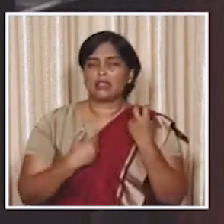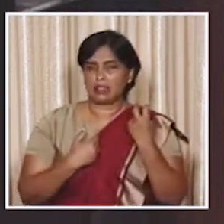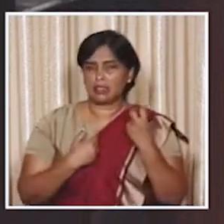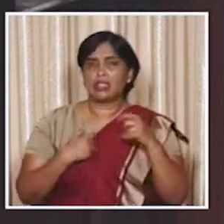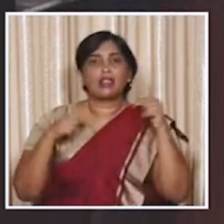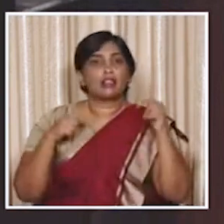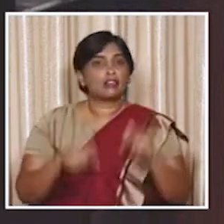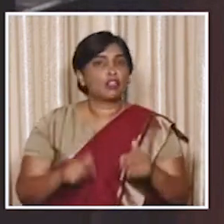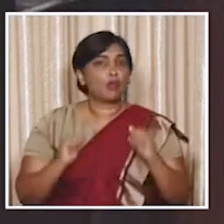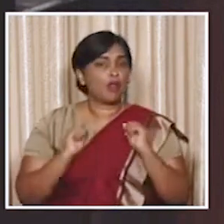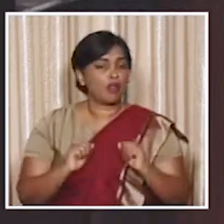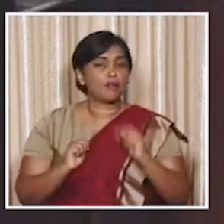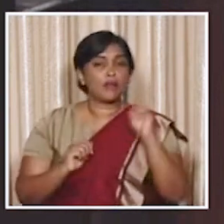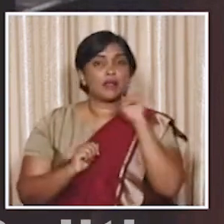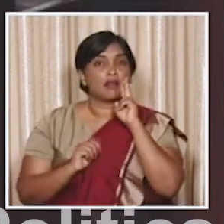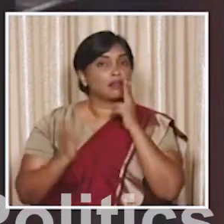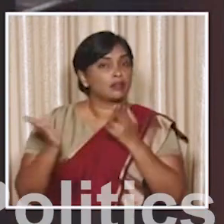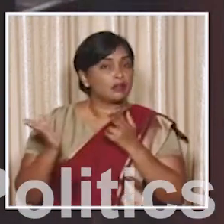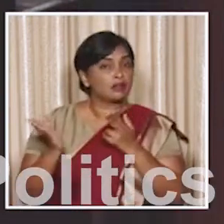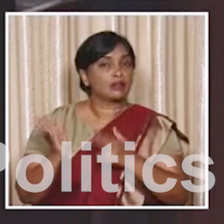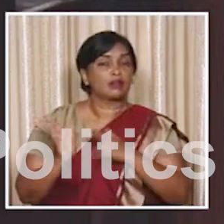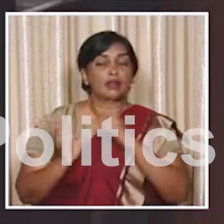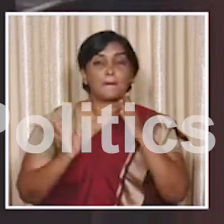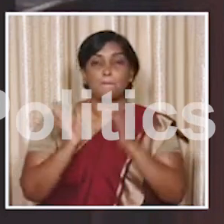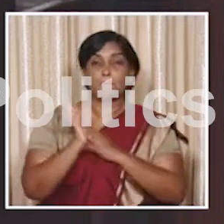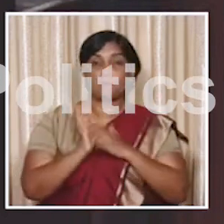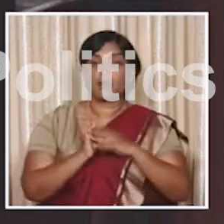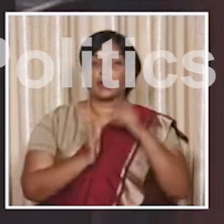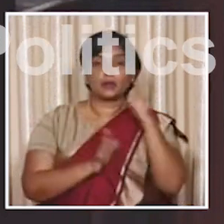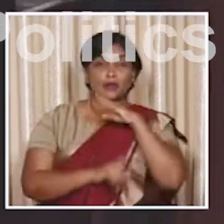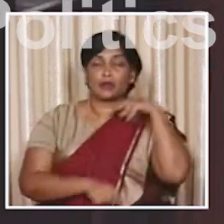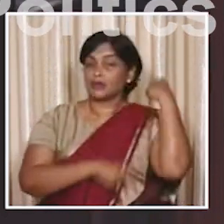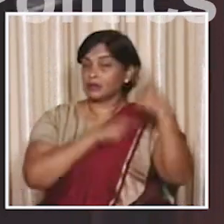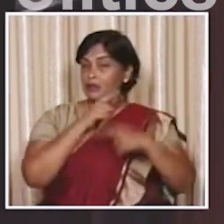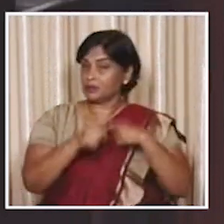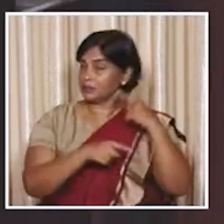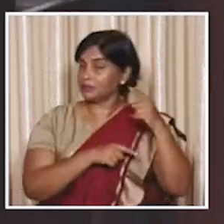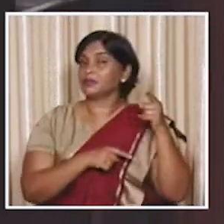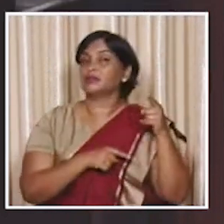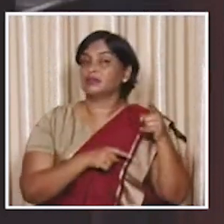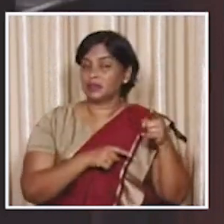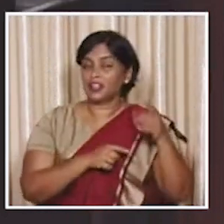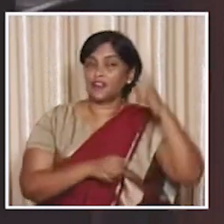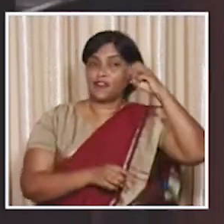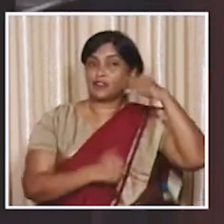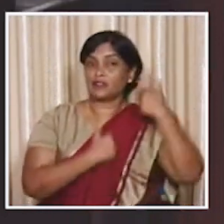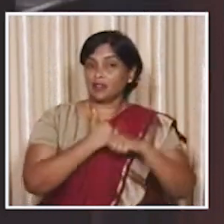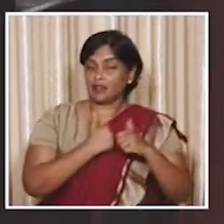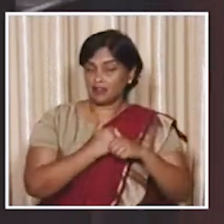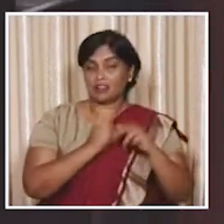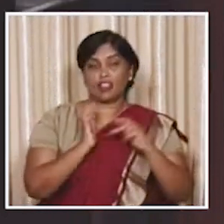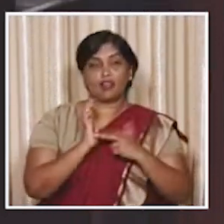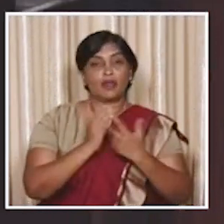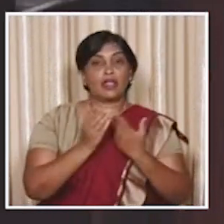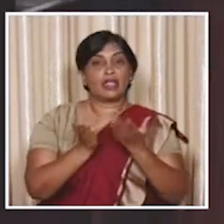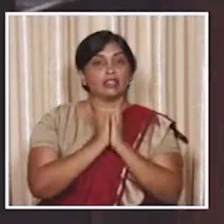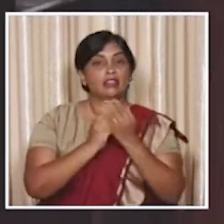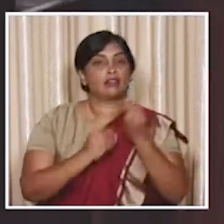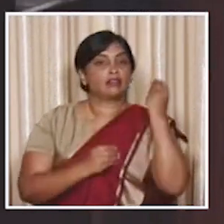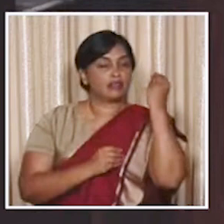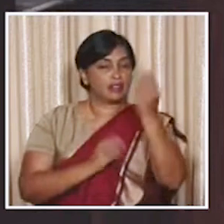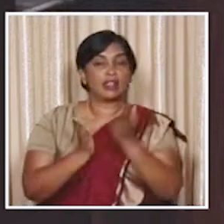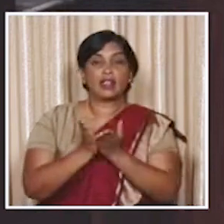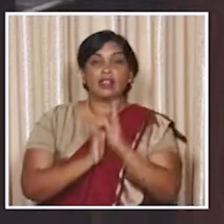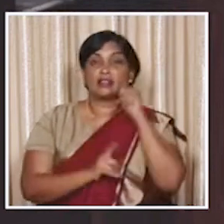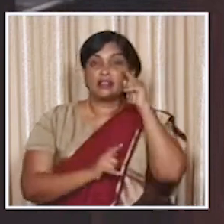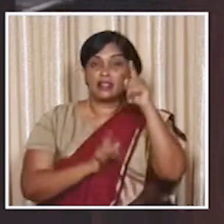දැන් මොකද කරන්න හදන රයිල් වික්‍රමසිංහ? මන්නාරම් ද්‍රෝණියේ සුළං බලයේ බලයෙන් විදුලිය හදන ව්‍යාපෘතිය දෙන්න හදනවා ඉන්දියාවට.